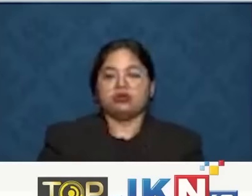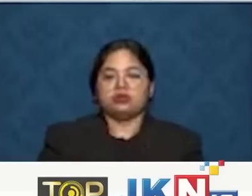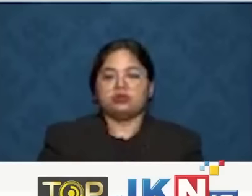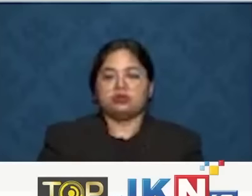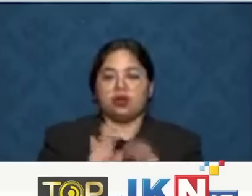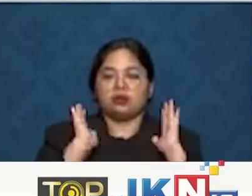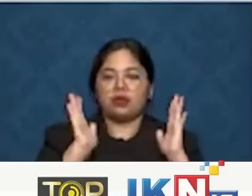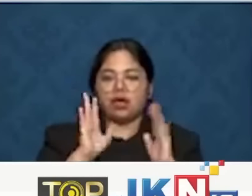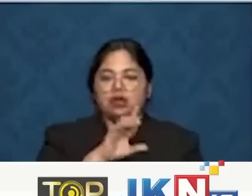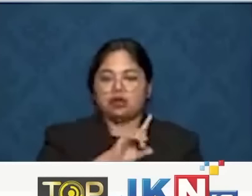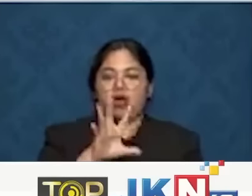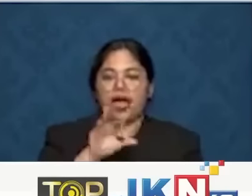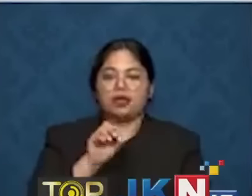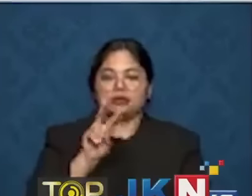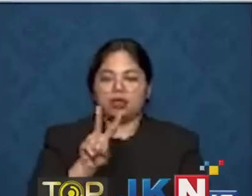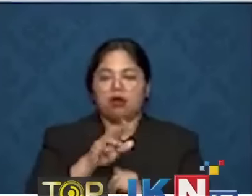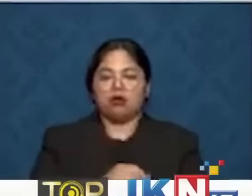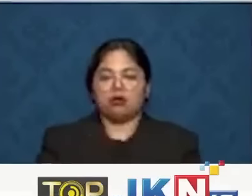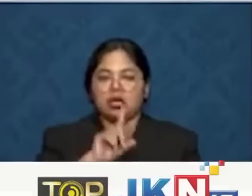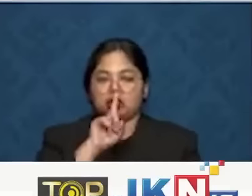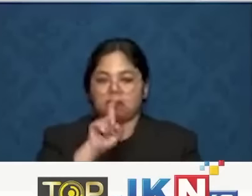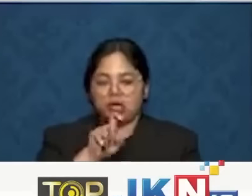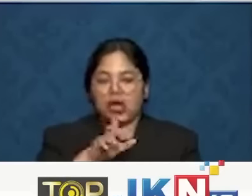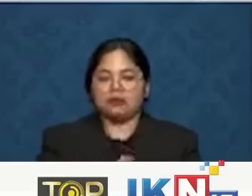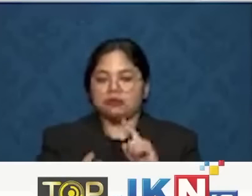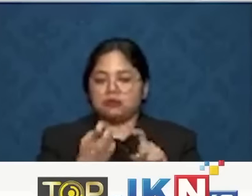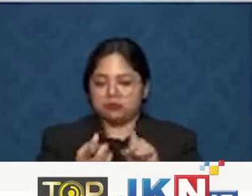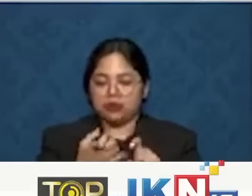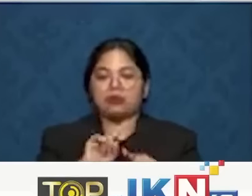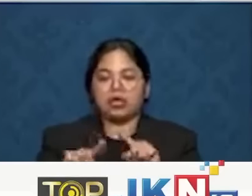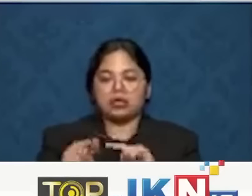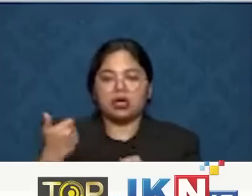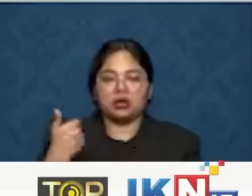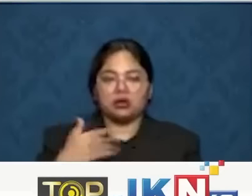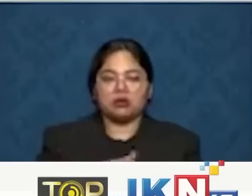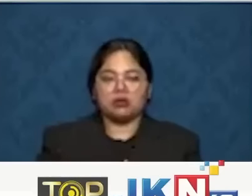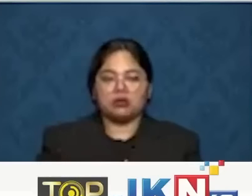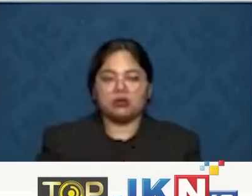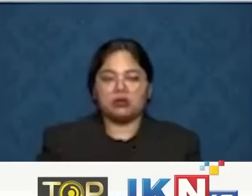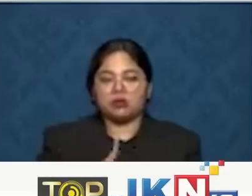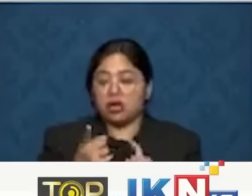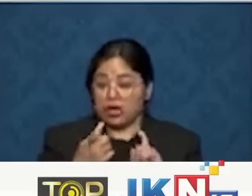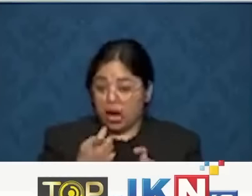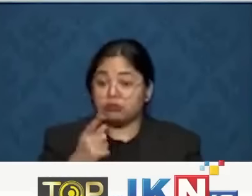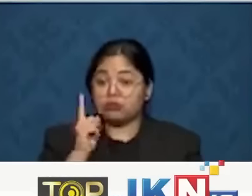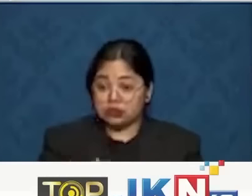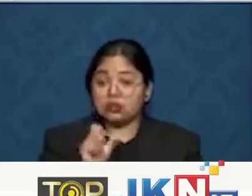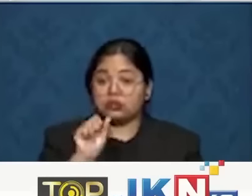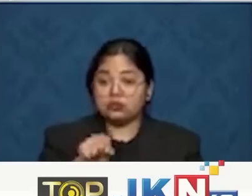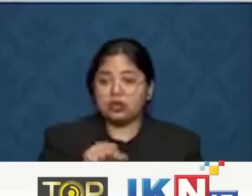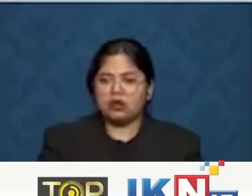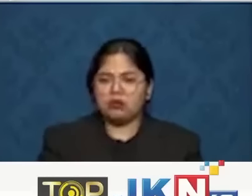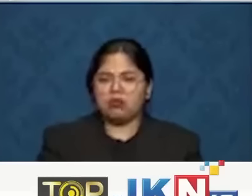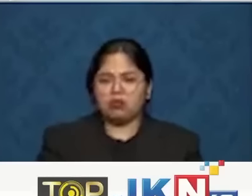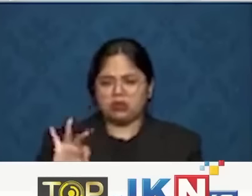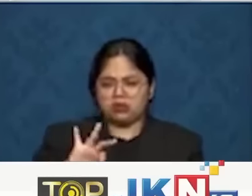ามมาตรา152สอบถามข้อเท็จจริงเนี่ยมันใช่เป็นการสอบถามข้อเท็จจริงหรือไม่เพราะมีสมาชิกหลายท่านก็สงสั